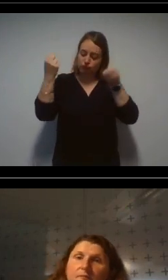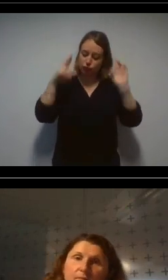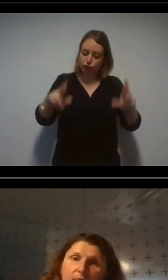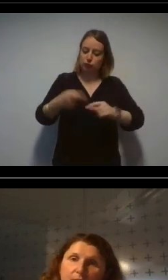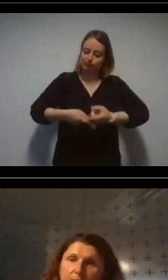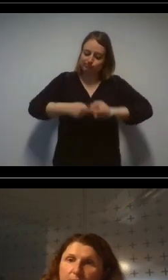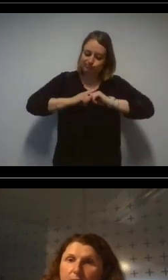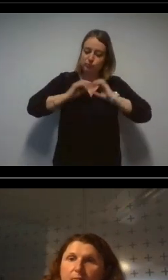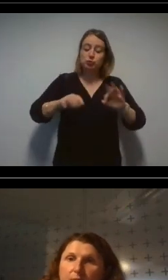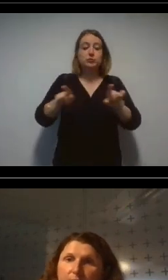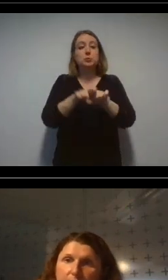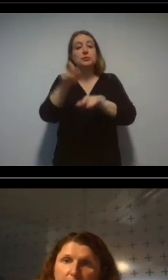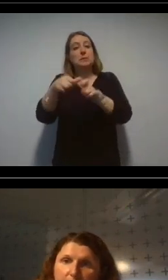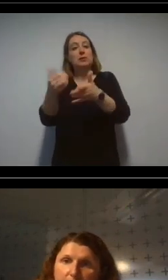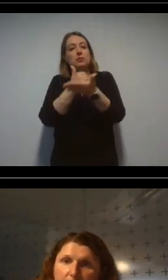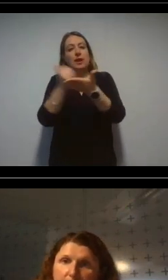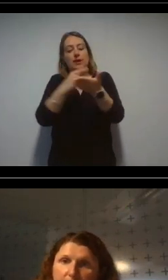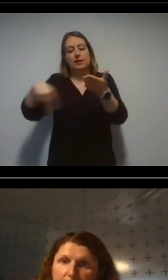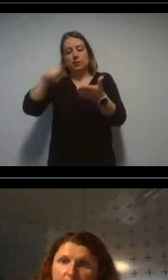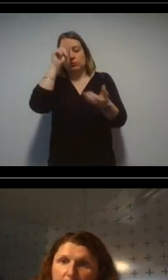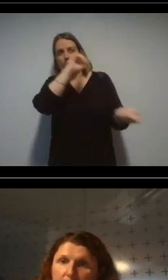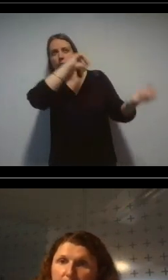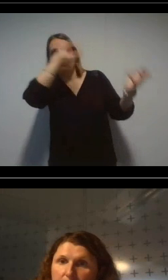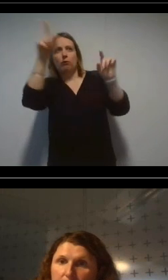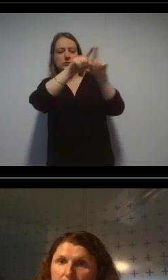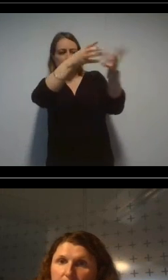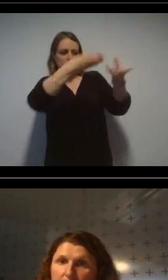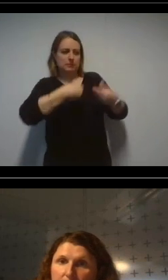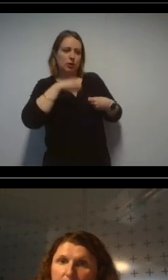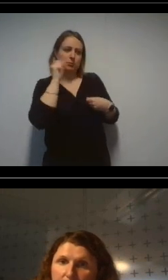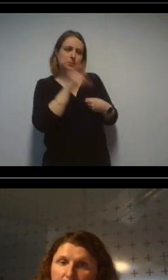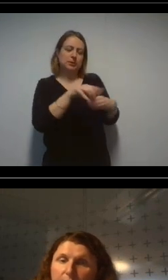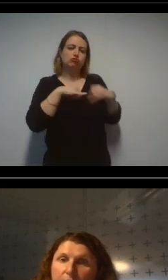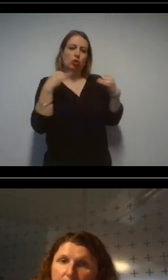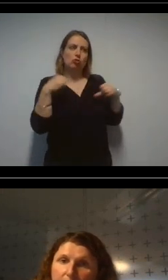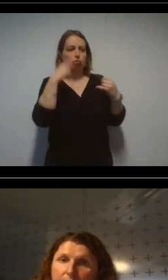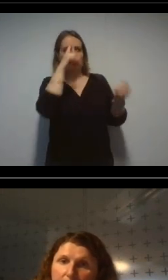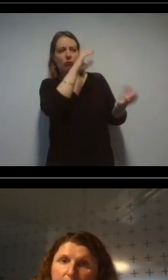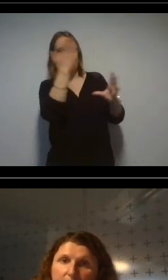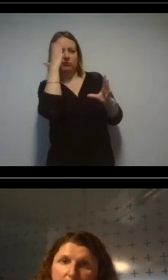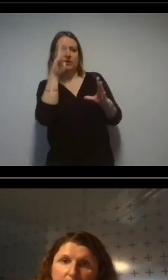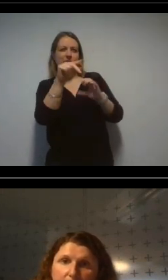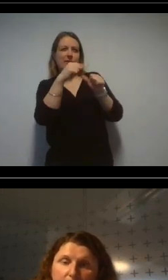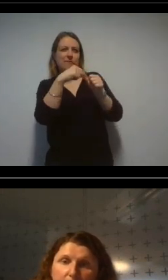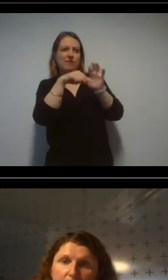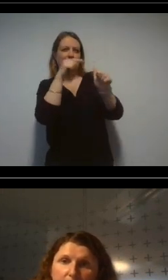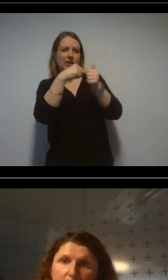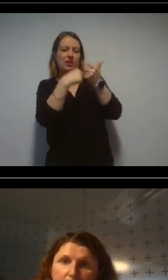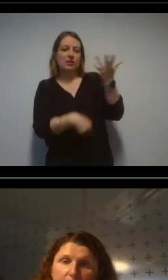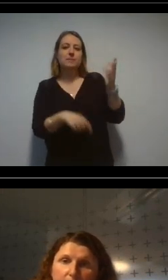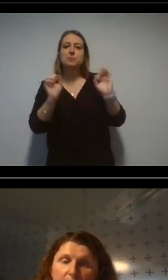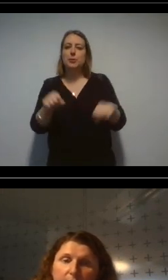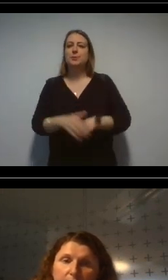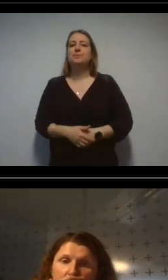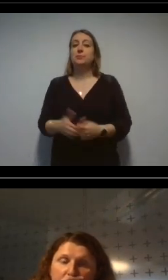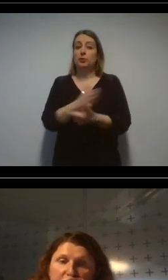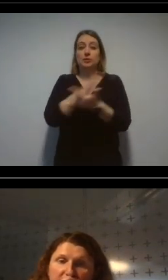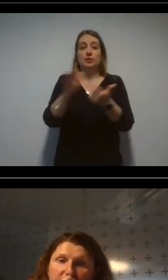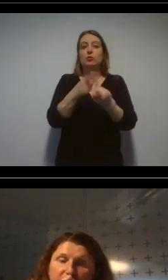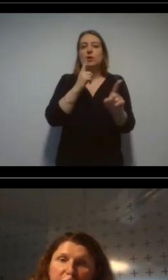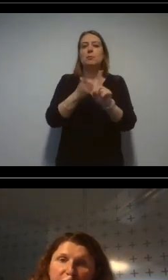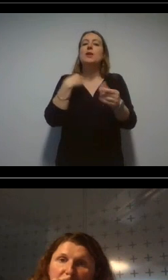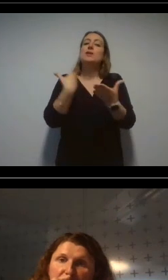les salariés à se projeter dans l'accueil de ces jeunes. Donc les deux sont vraiment très très importants. Donc ça c'est le forum découverte des métiers.